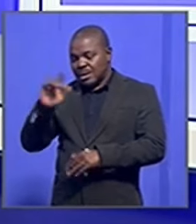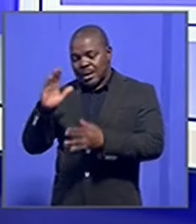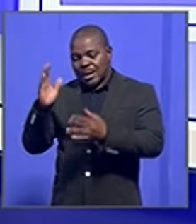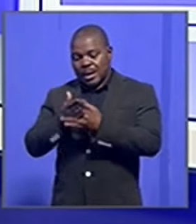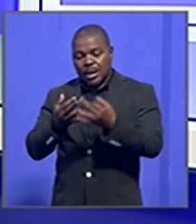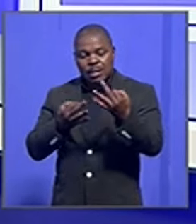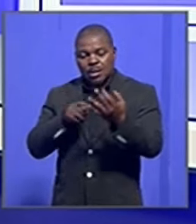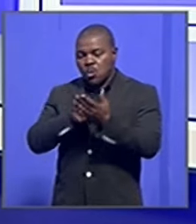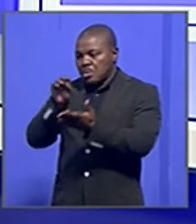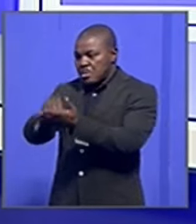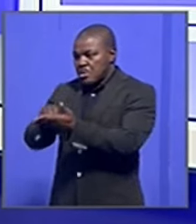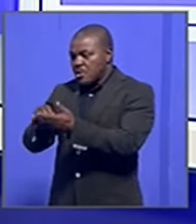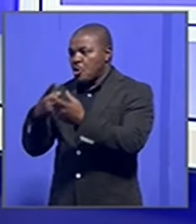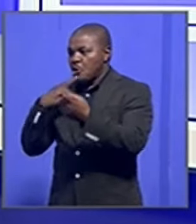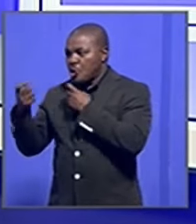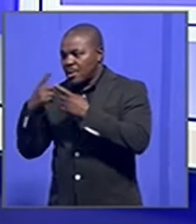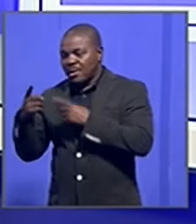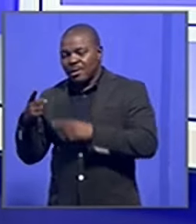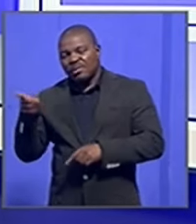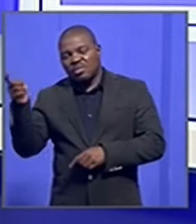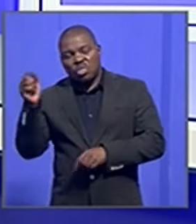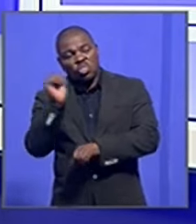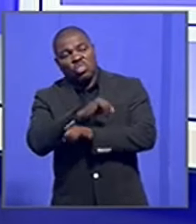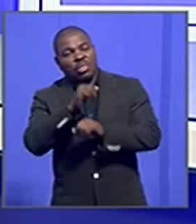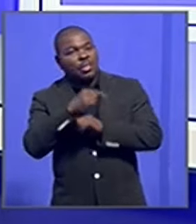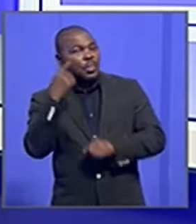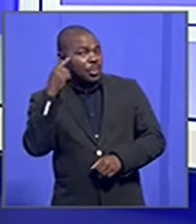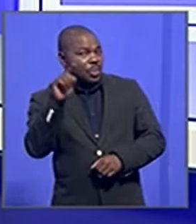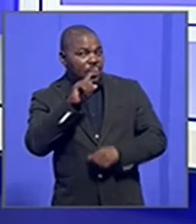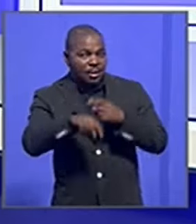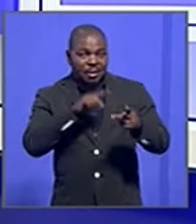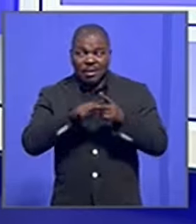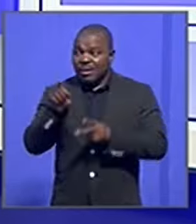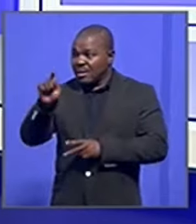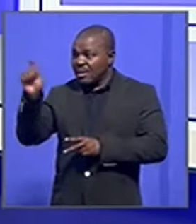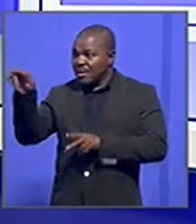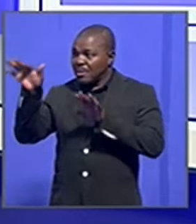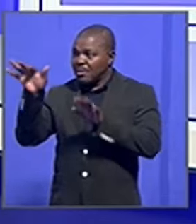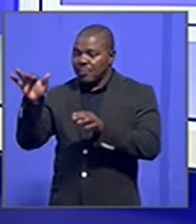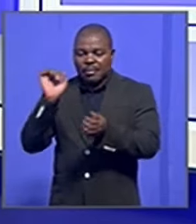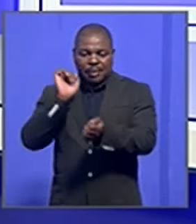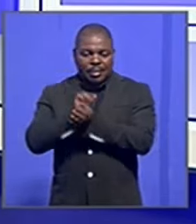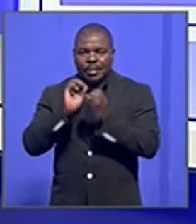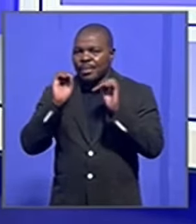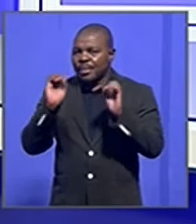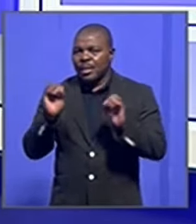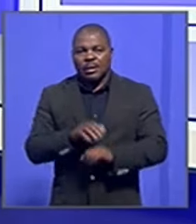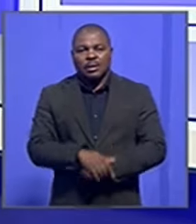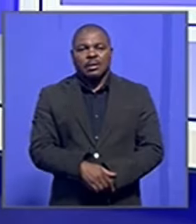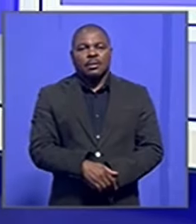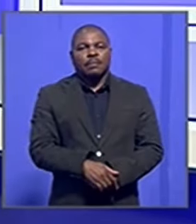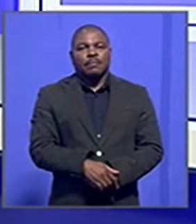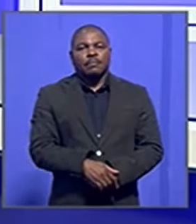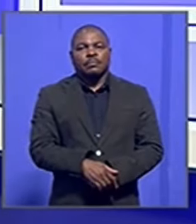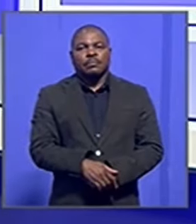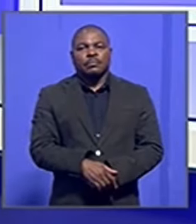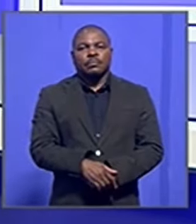a di butseng tebang le se mme borra dikgoka ba ga ba ise ba llelwe ke ditšhipi.